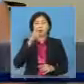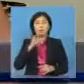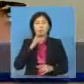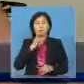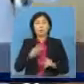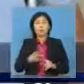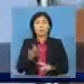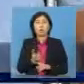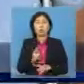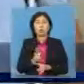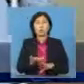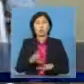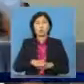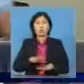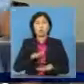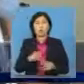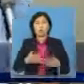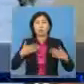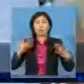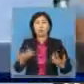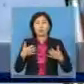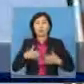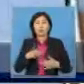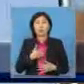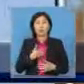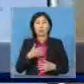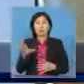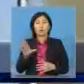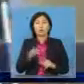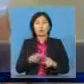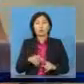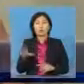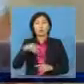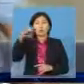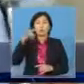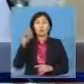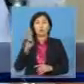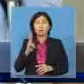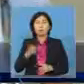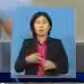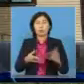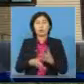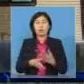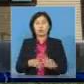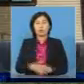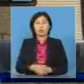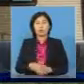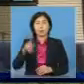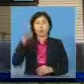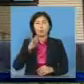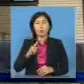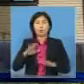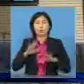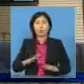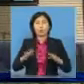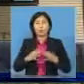семье было очень тяжело, пришлось пережить большое горе. И хочу выразить признательность всем казахстанцам, кто не остался в стороне. Уютный и вместительный